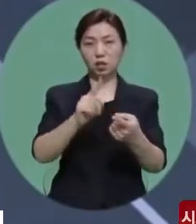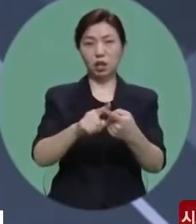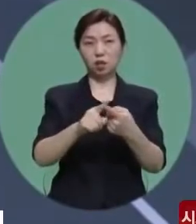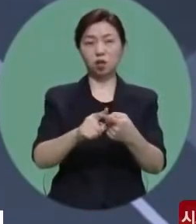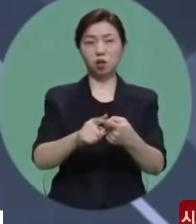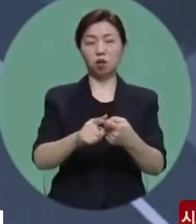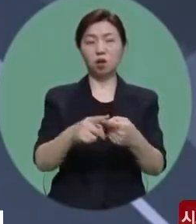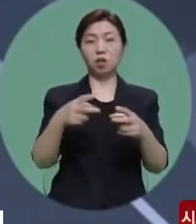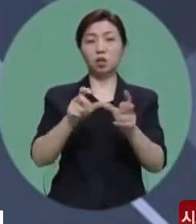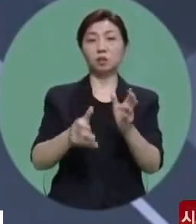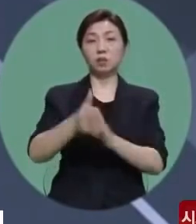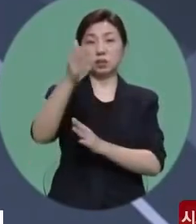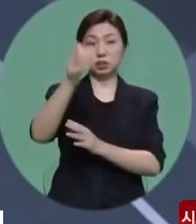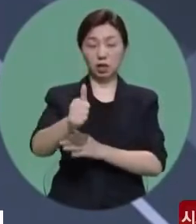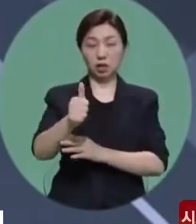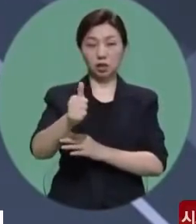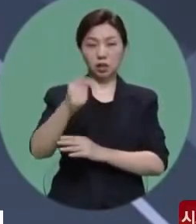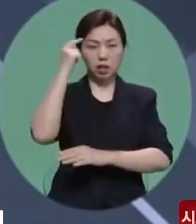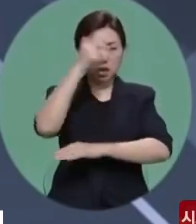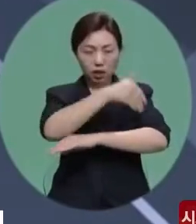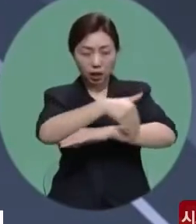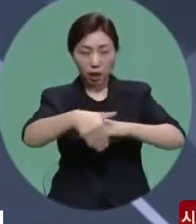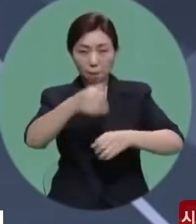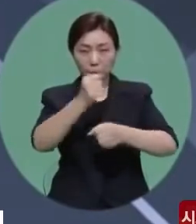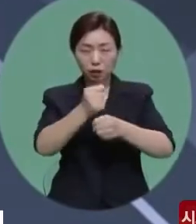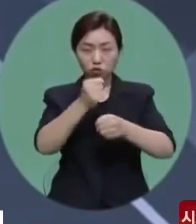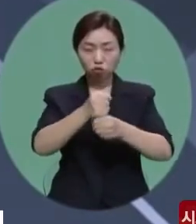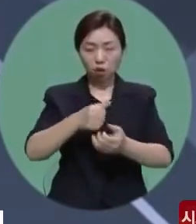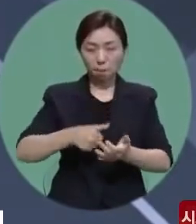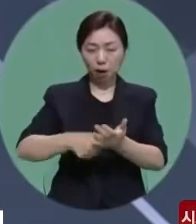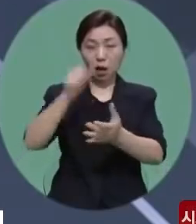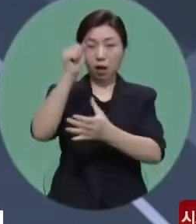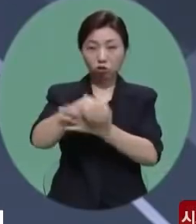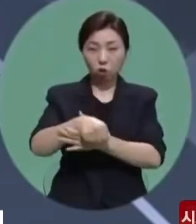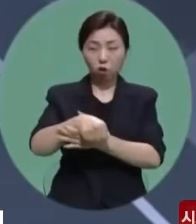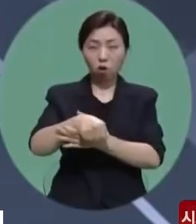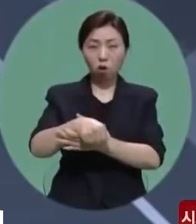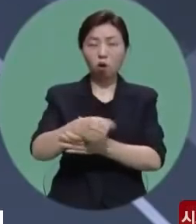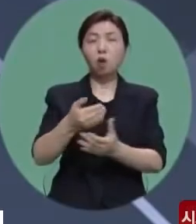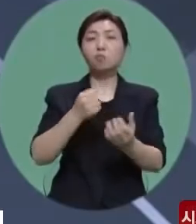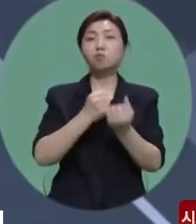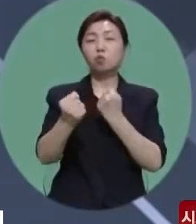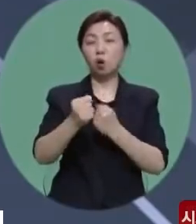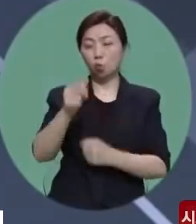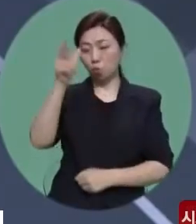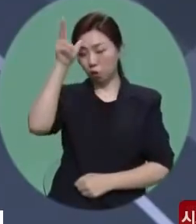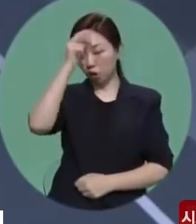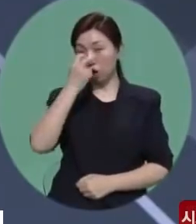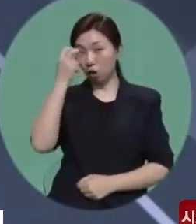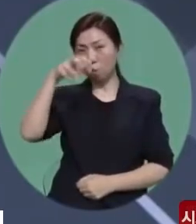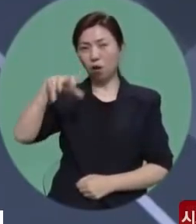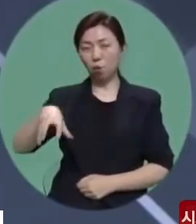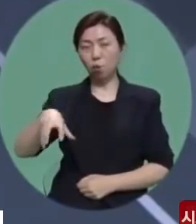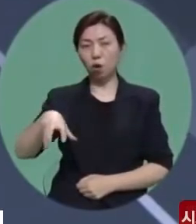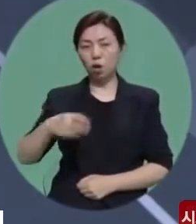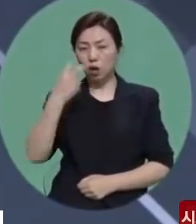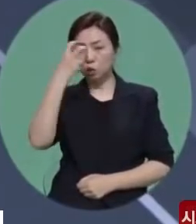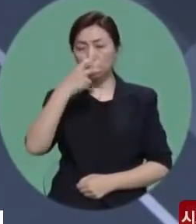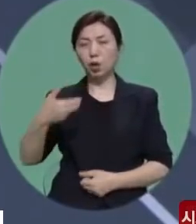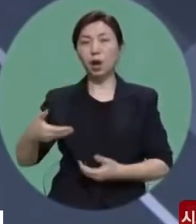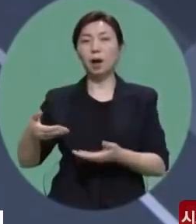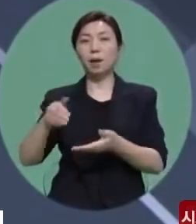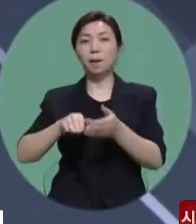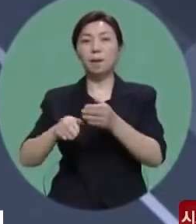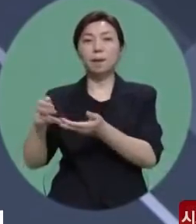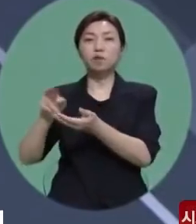우리 이 후보께서 다수인 을 했음에도 검찰은 지금이 수사를 덮었습니다 하지만 이 높은 증거들이 계속